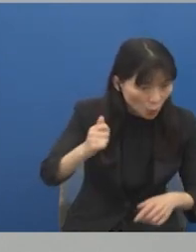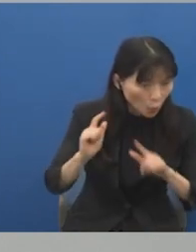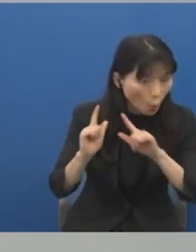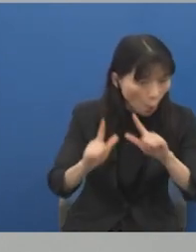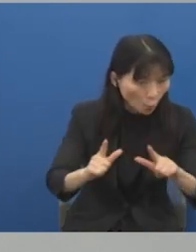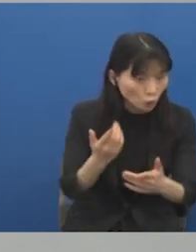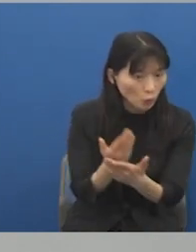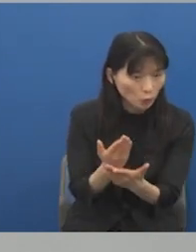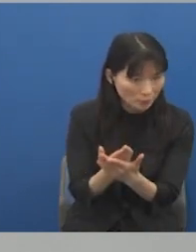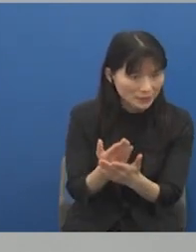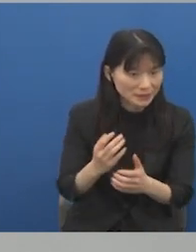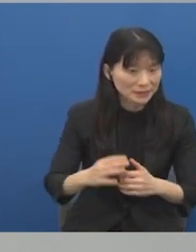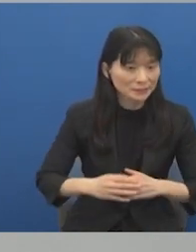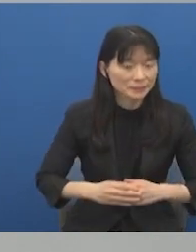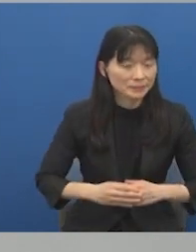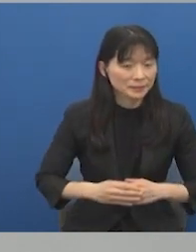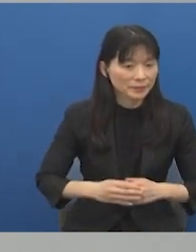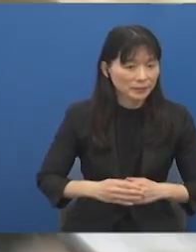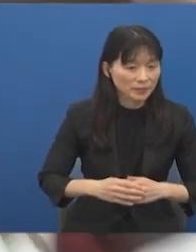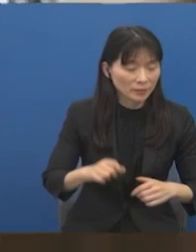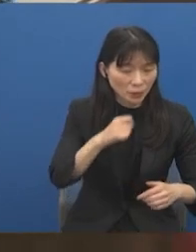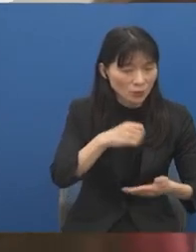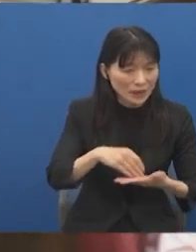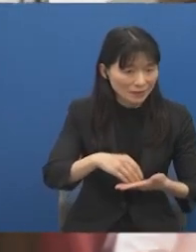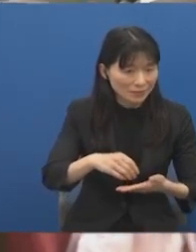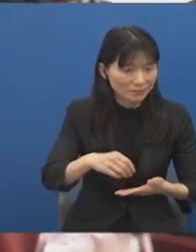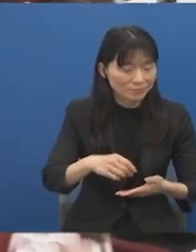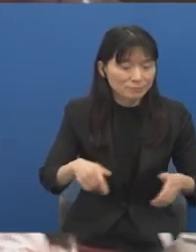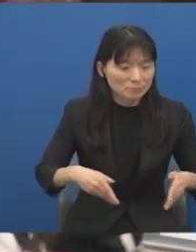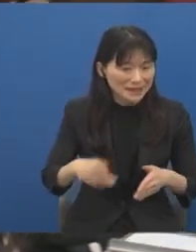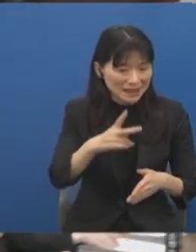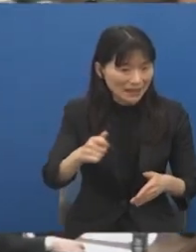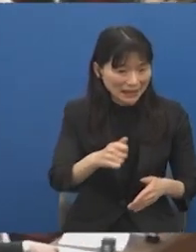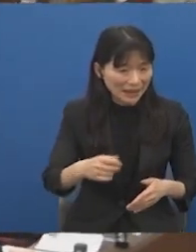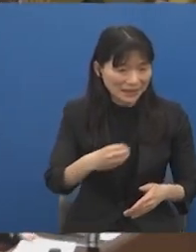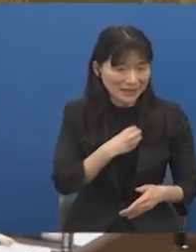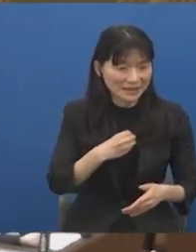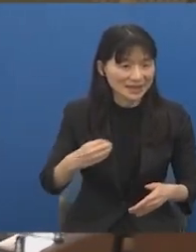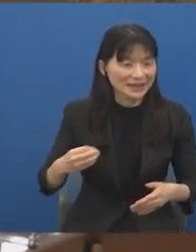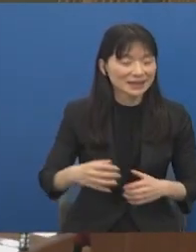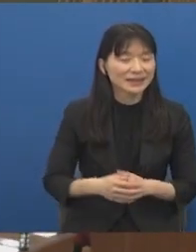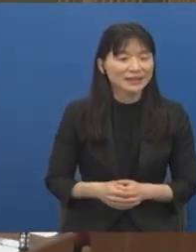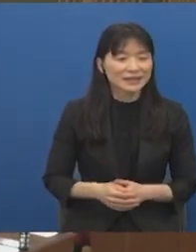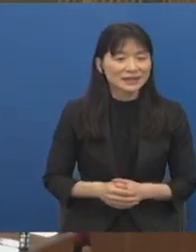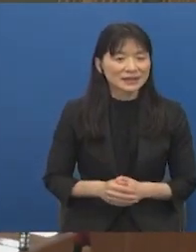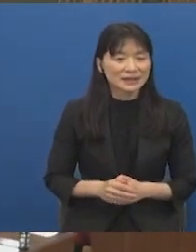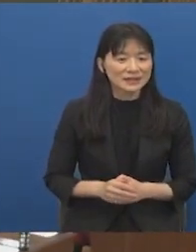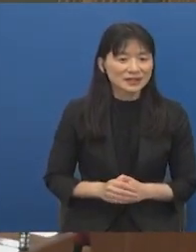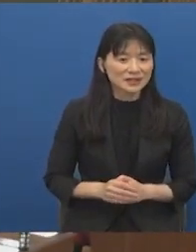ます。予算特別委員長、道畑博之議員。